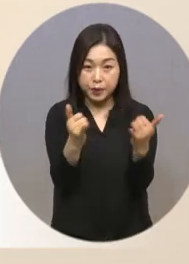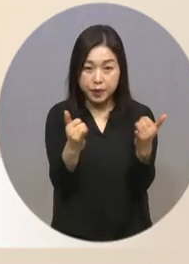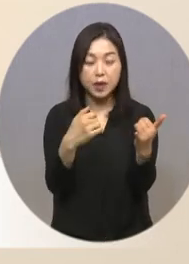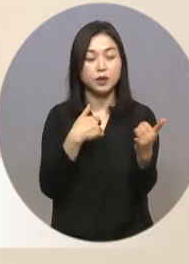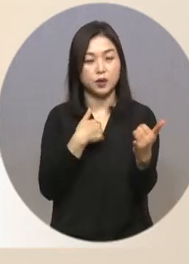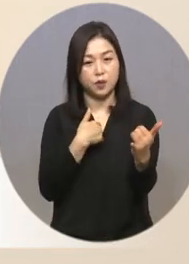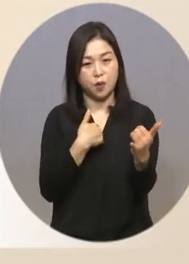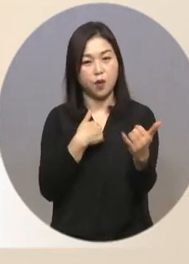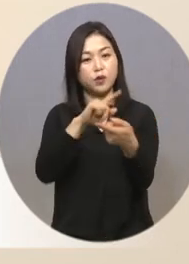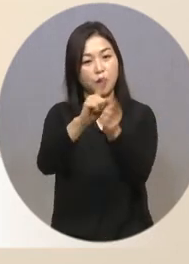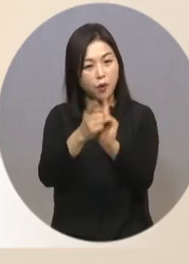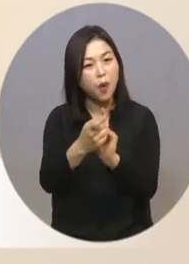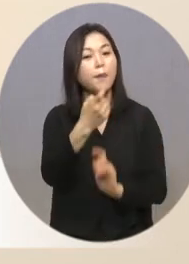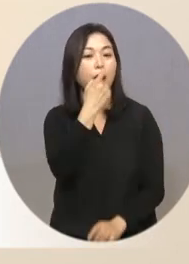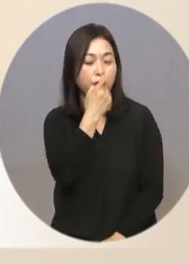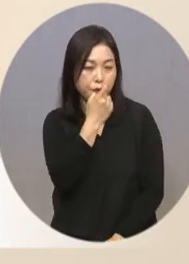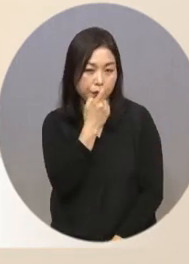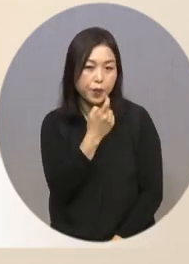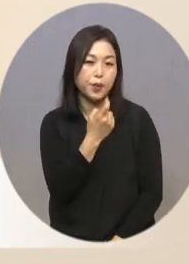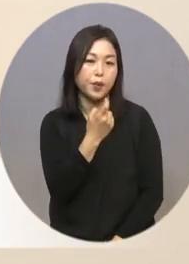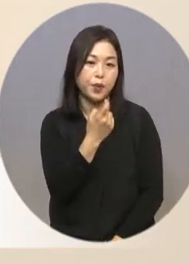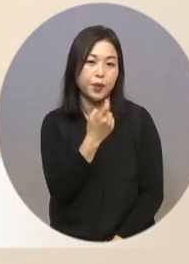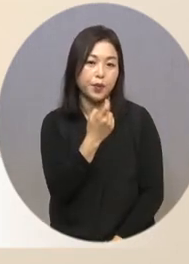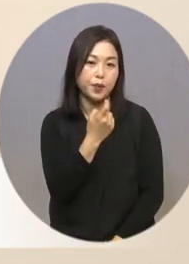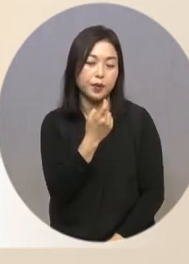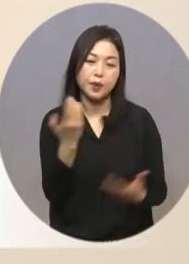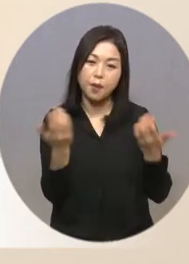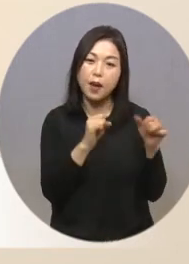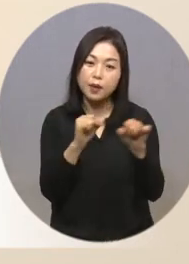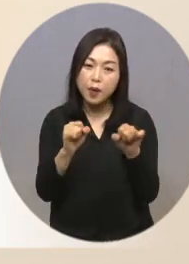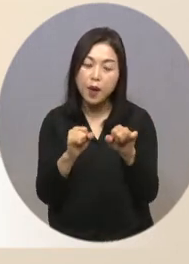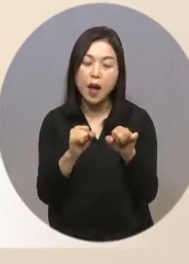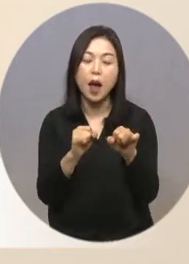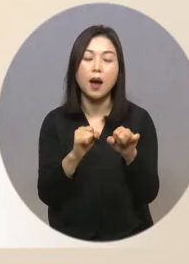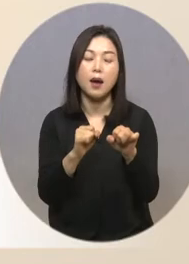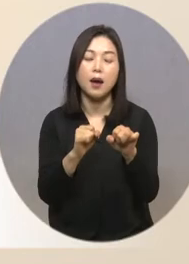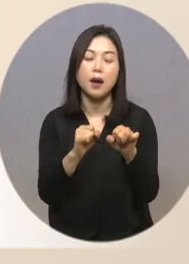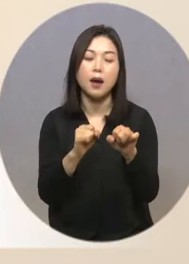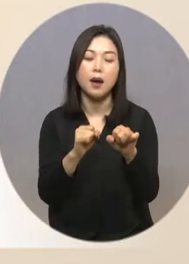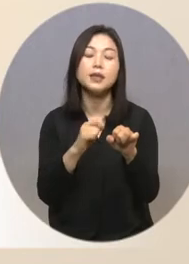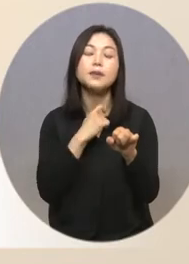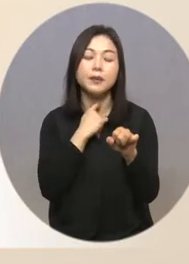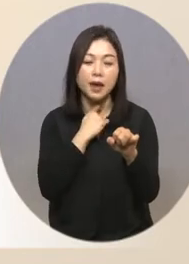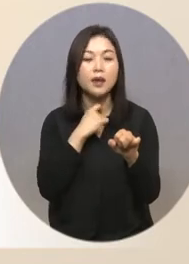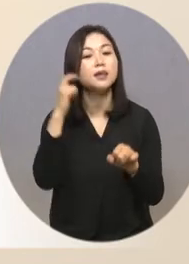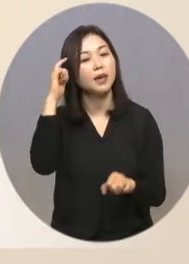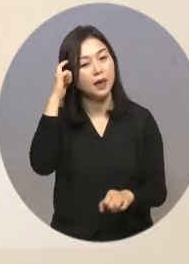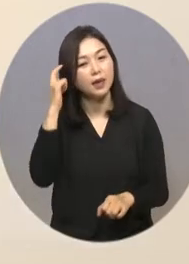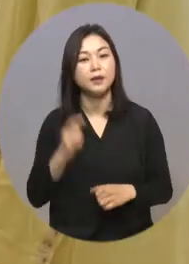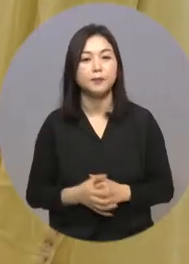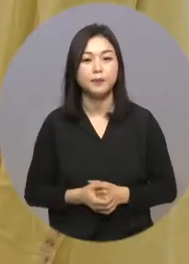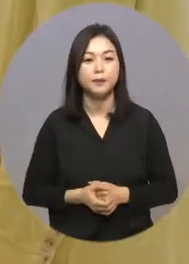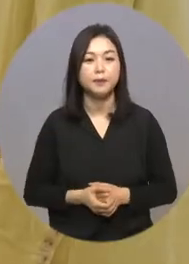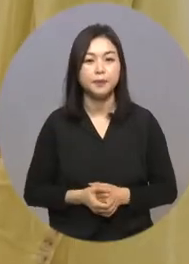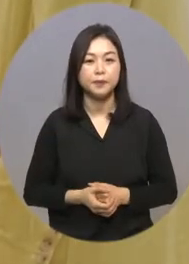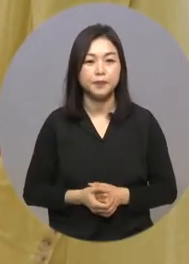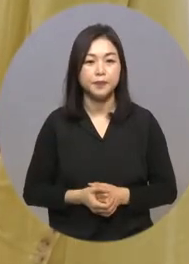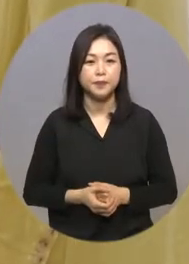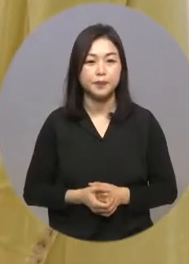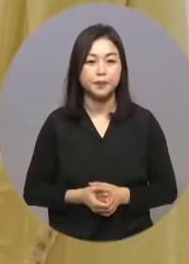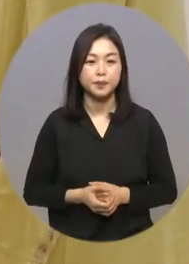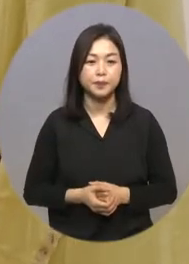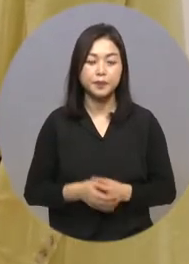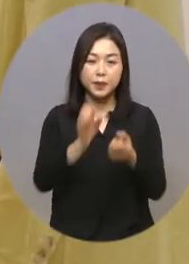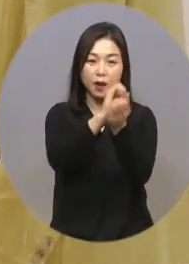저도 같이 배우고 그런 일을 한번 해보고 싶다는 생각을 하게 됐습니다. 작가의